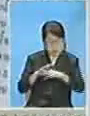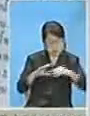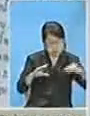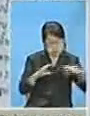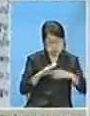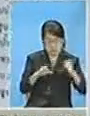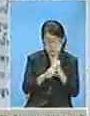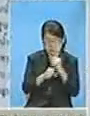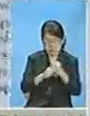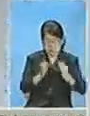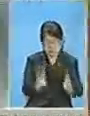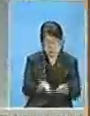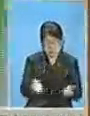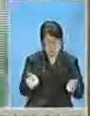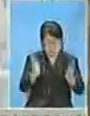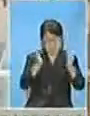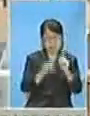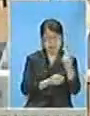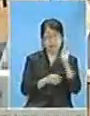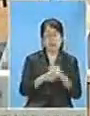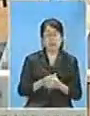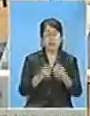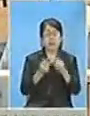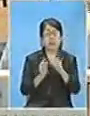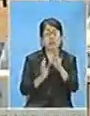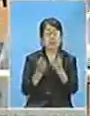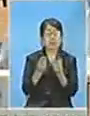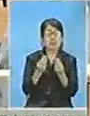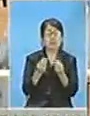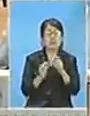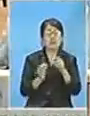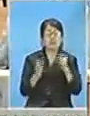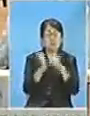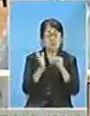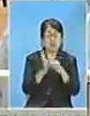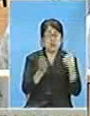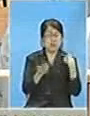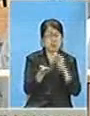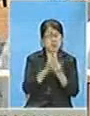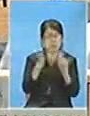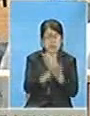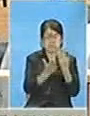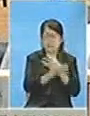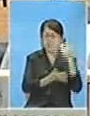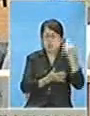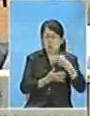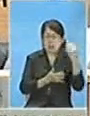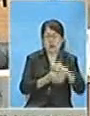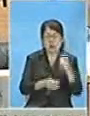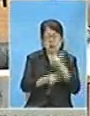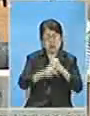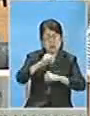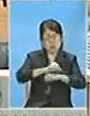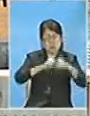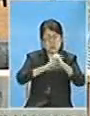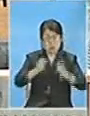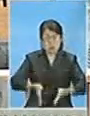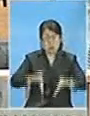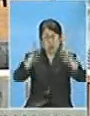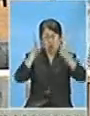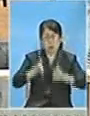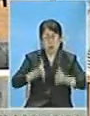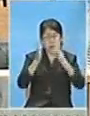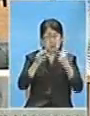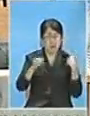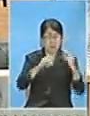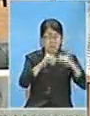างอย่างเต็มรูปแบบแต่เนื่องจากพื้นที่ของกรุงเทพมหานครมีการเปลี่ยนแปลงสภาวะอยู่ตลอดเวลามีการสร้างตึกต่างๆเพิ่มขึ้นอยู่ตลอดเวล